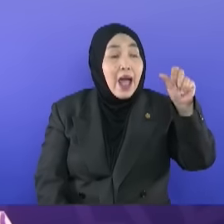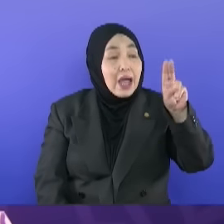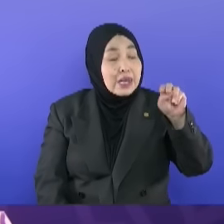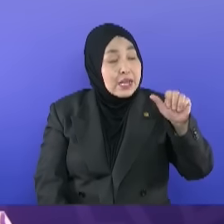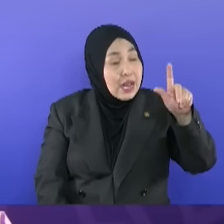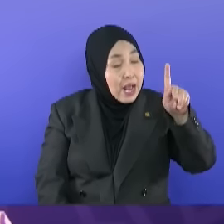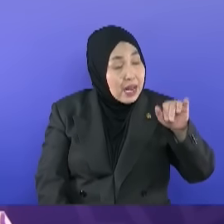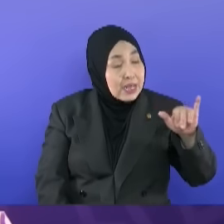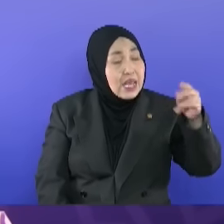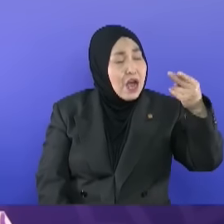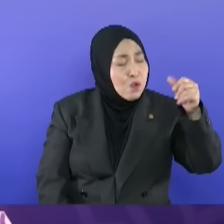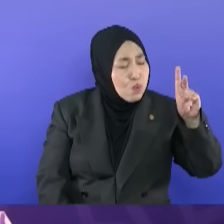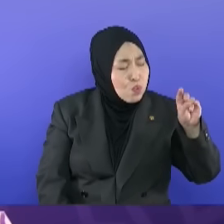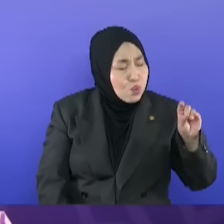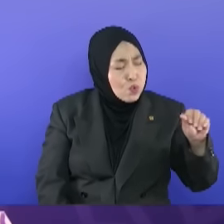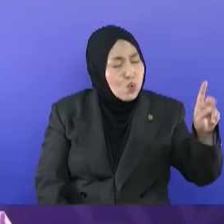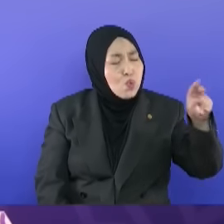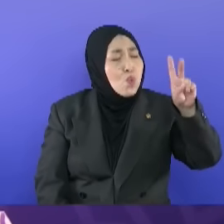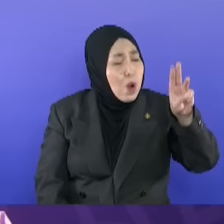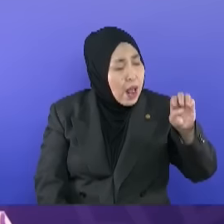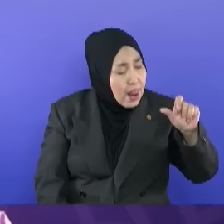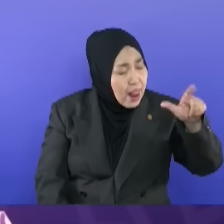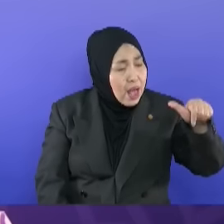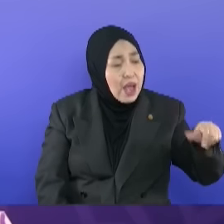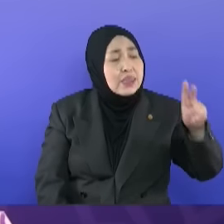yahudu wanasar.